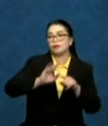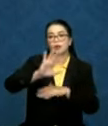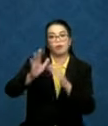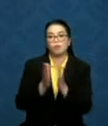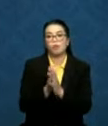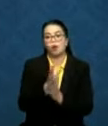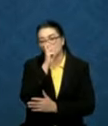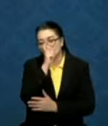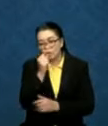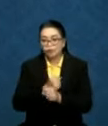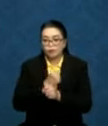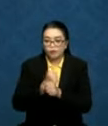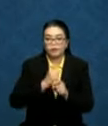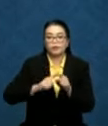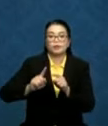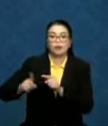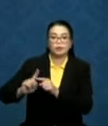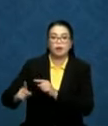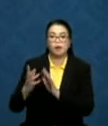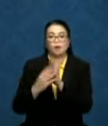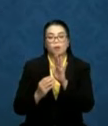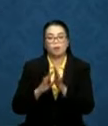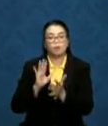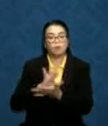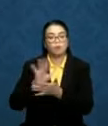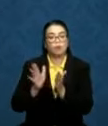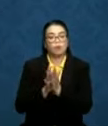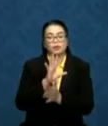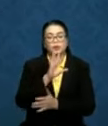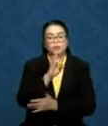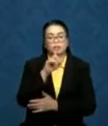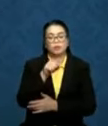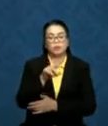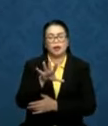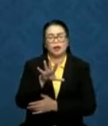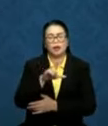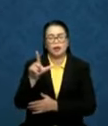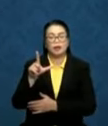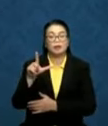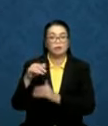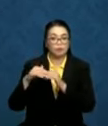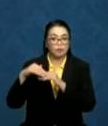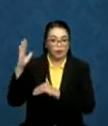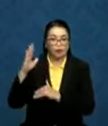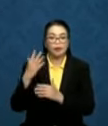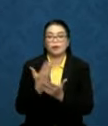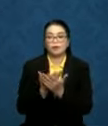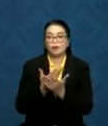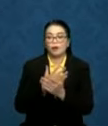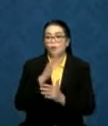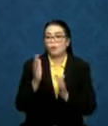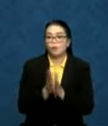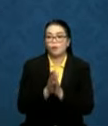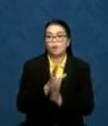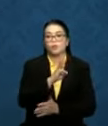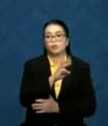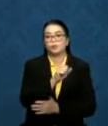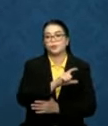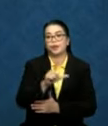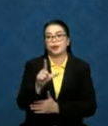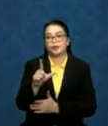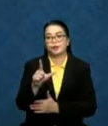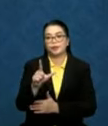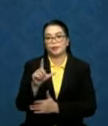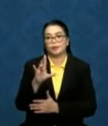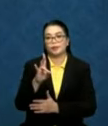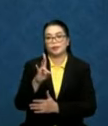ทดสอบและมาตรฐานเนี่ยก็ 75ล้านเศษๆนะครับมีค่าใช้จ่ายก็60ล้าน